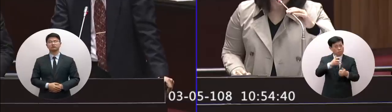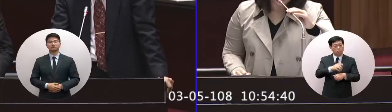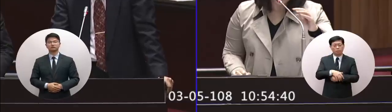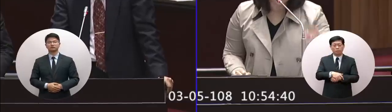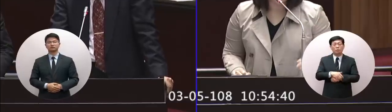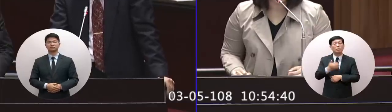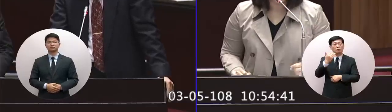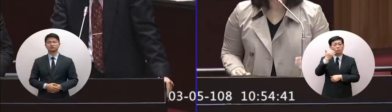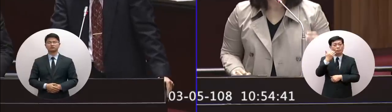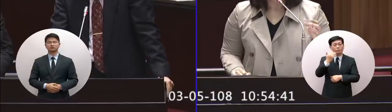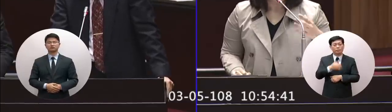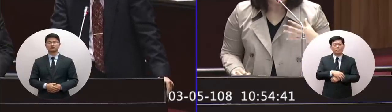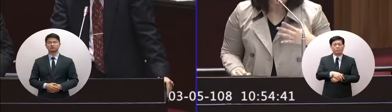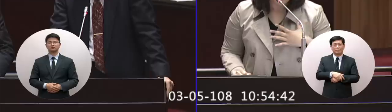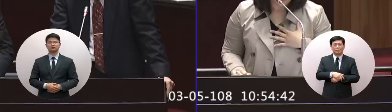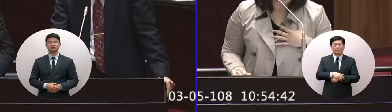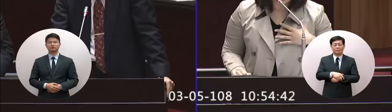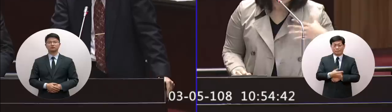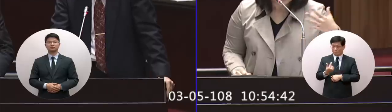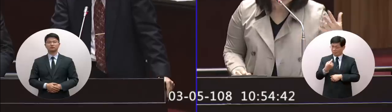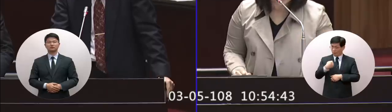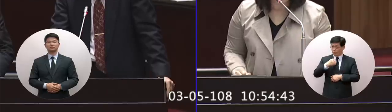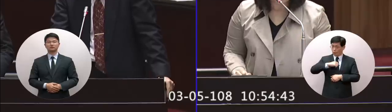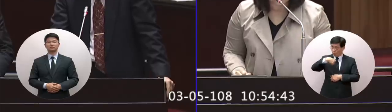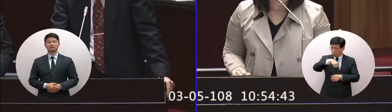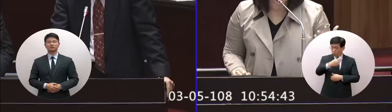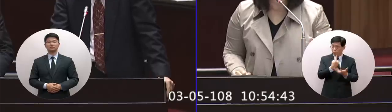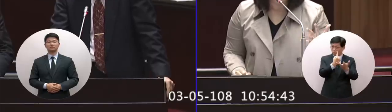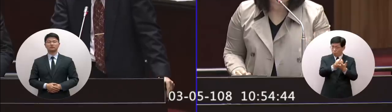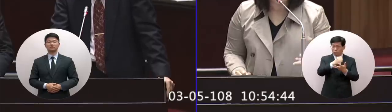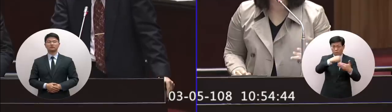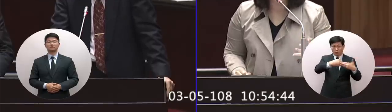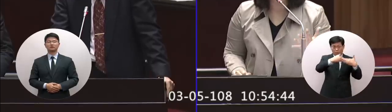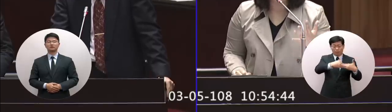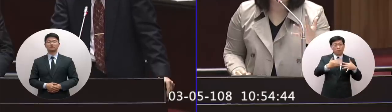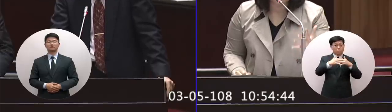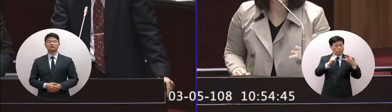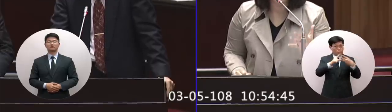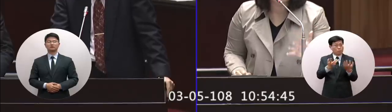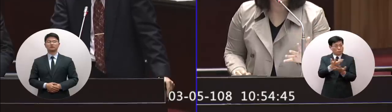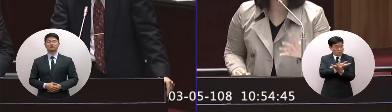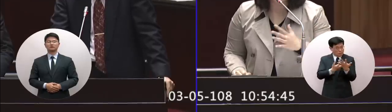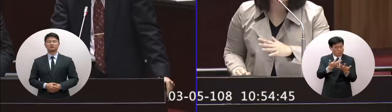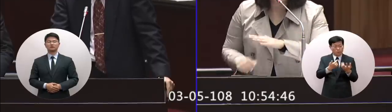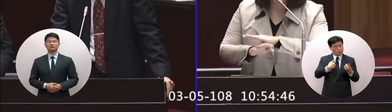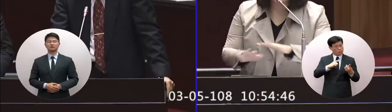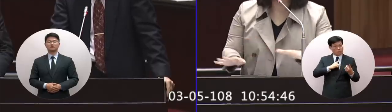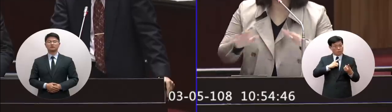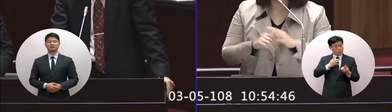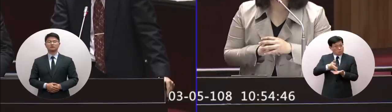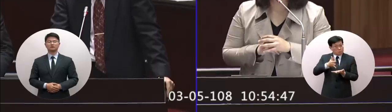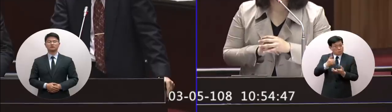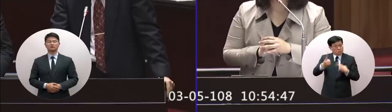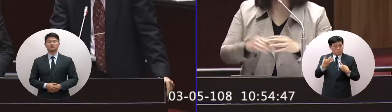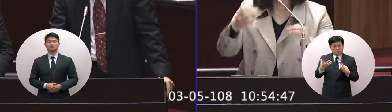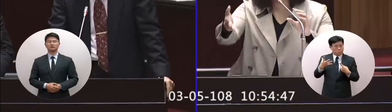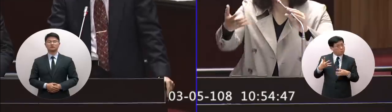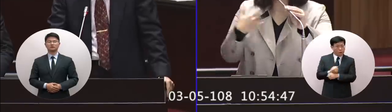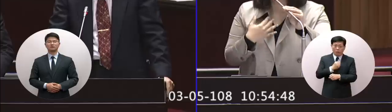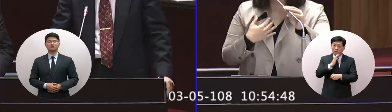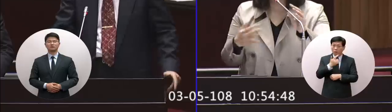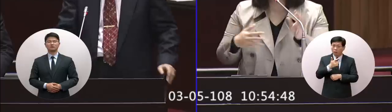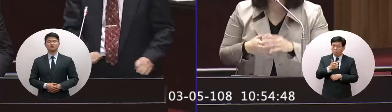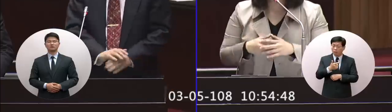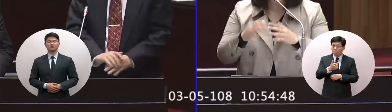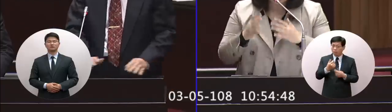是说，如果连我去参加所谓两岸民主协商的言论自由，是不是也都没有了？就我